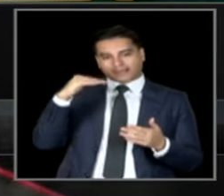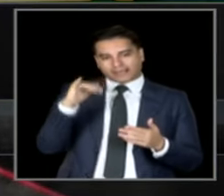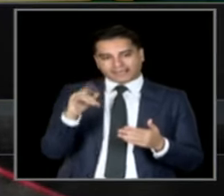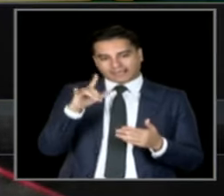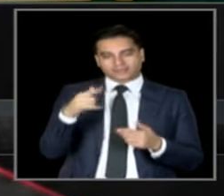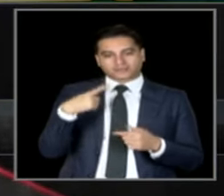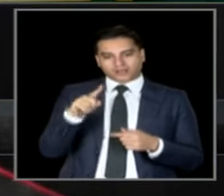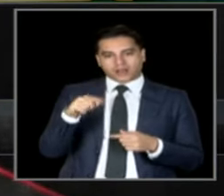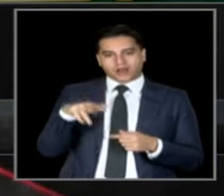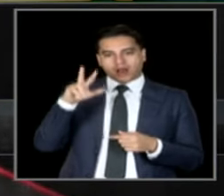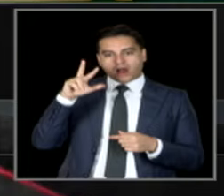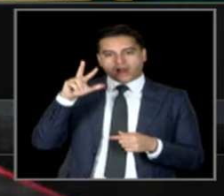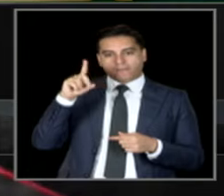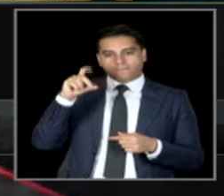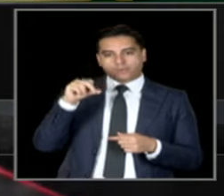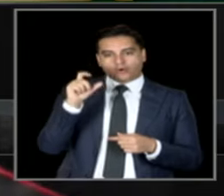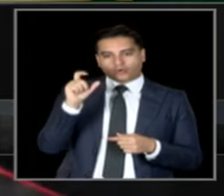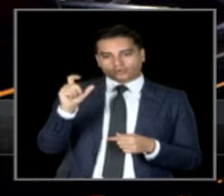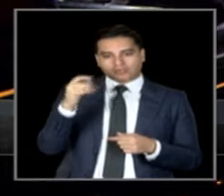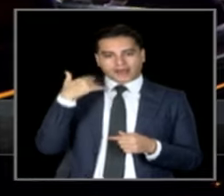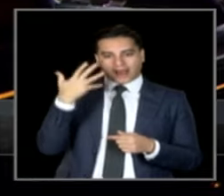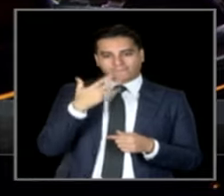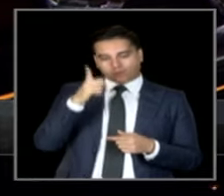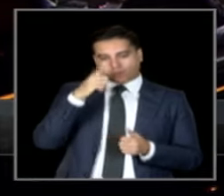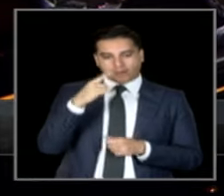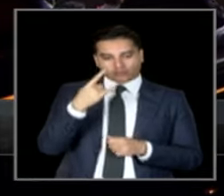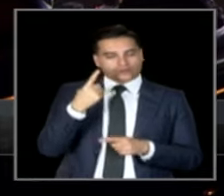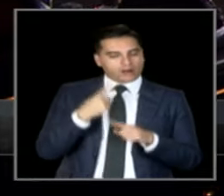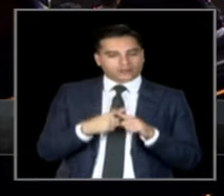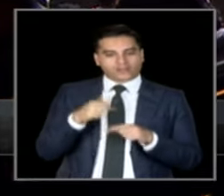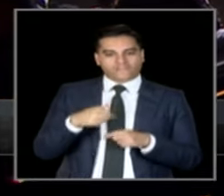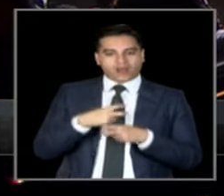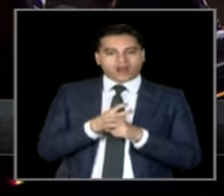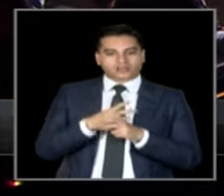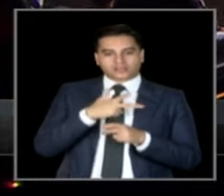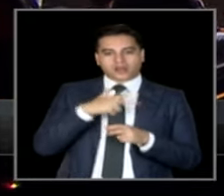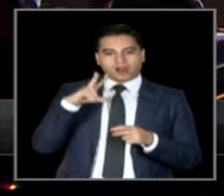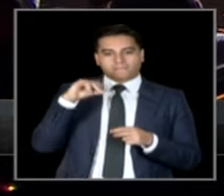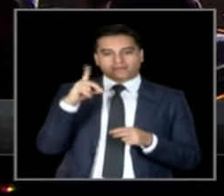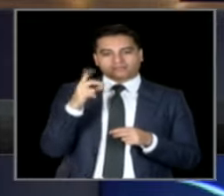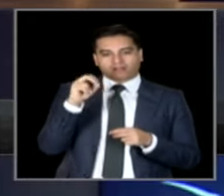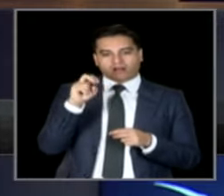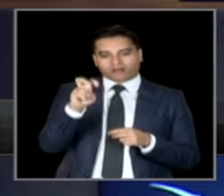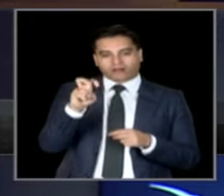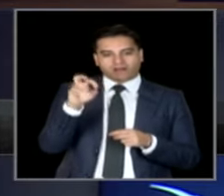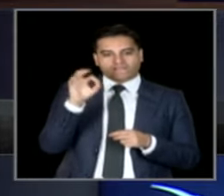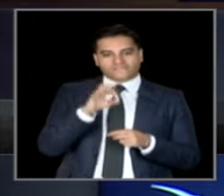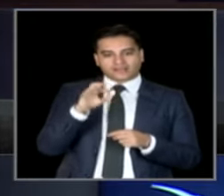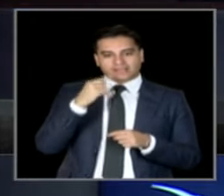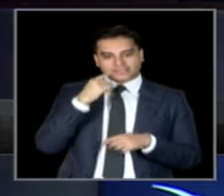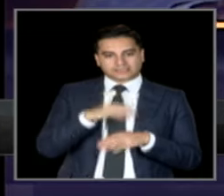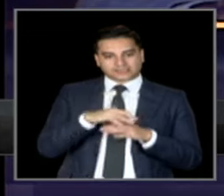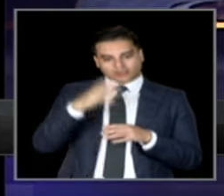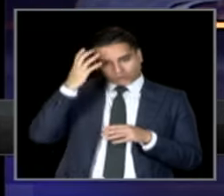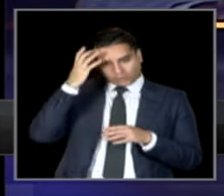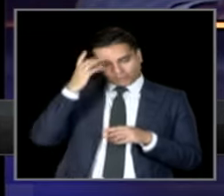البورو؟ رون 10. غلط. توجد عظمة المطرقة بأحد أعضاء جسم الإنسان فما هو؟